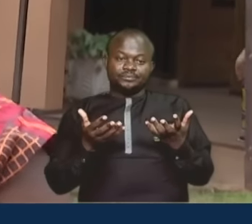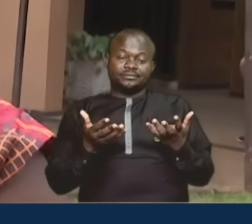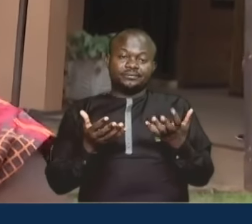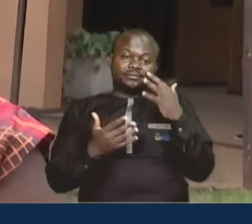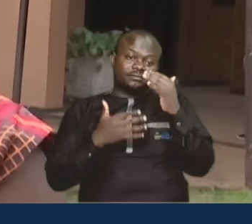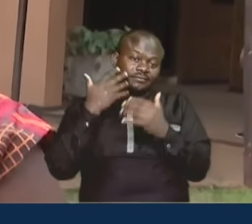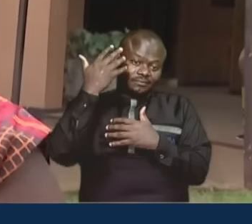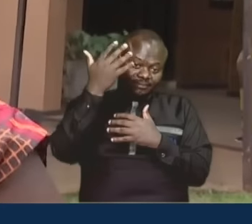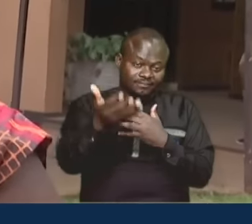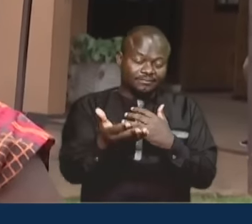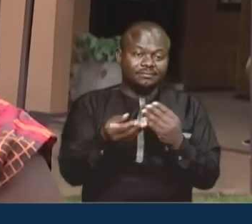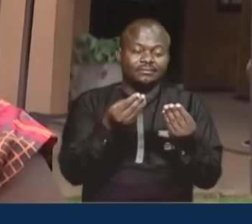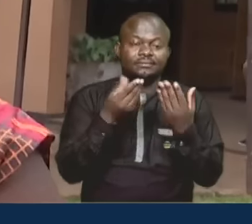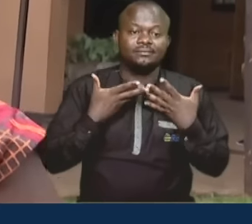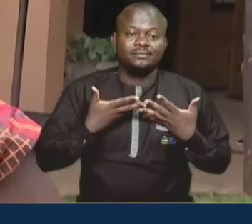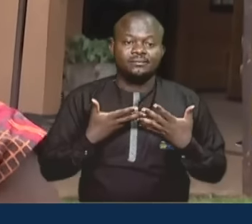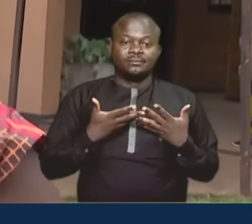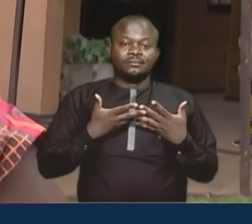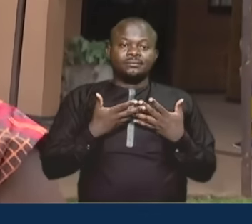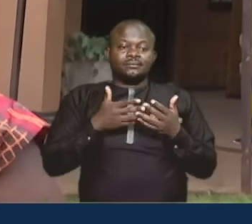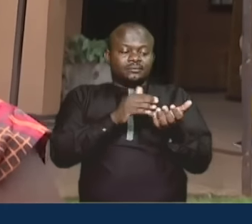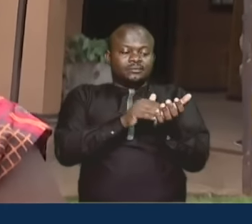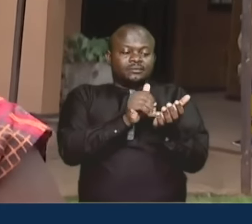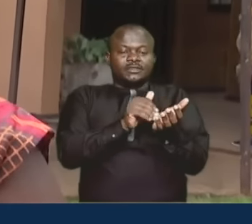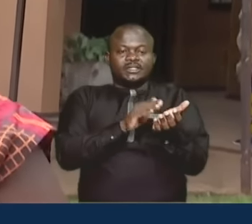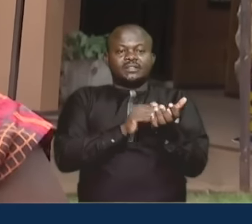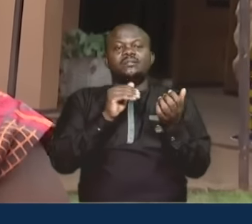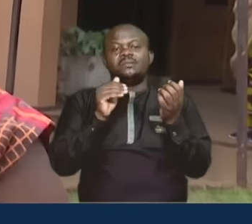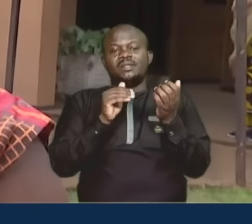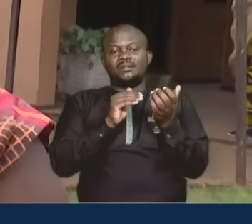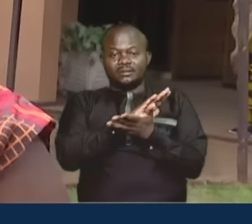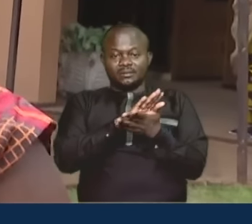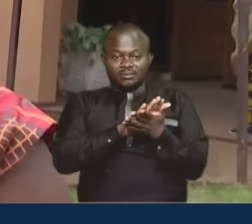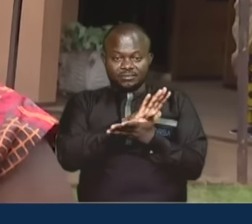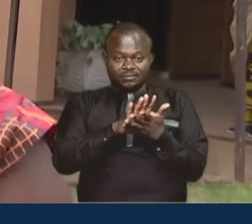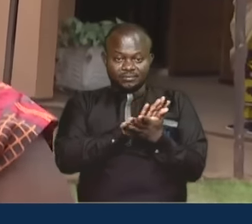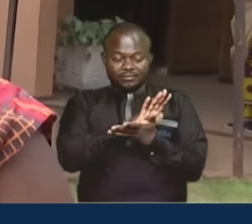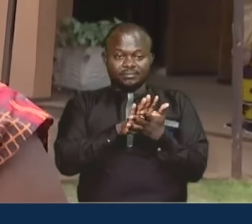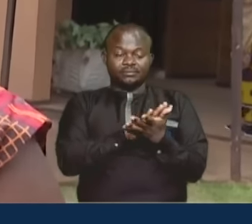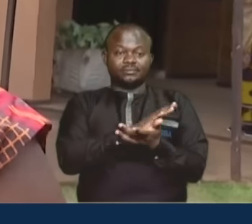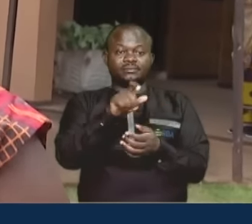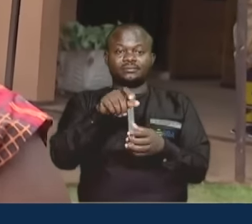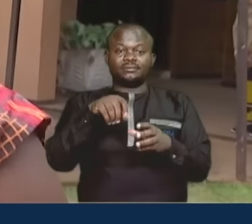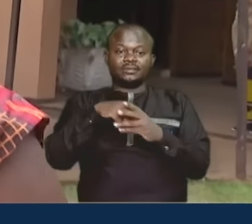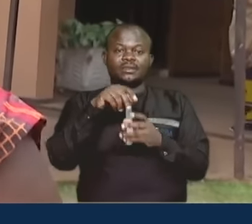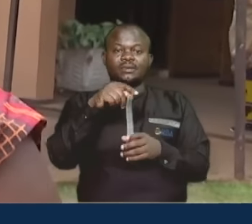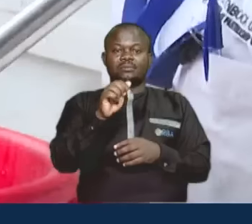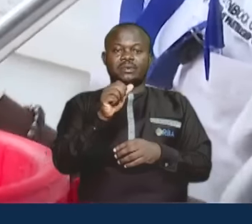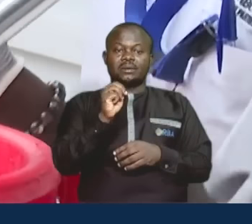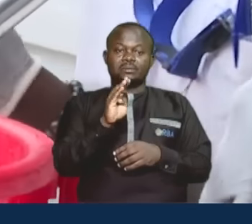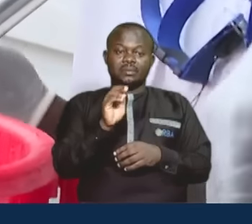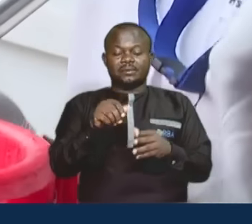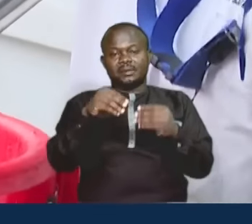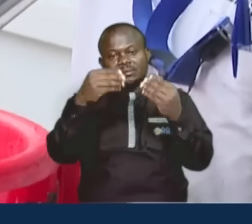hanyuma bakaduha n'agasabune n'amavuta. N'ukeneye agapampa nta bushobozi bakamuha.